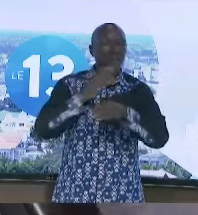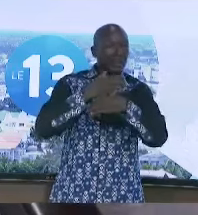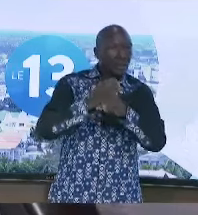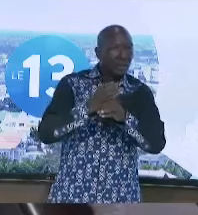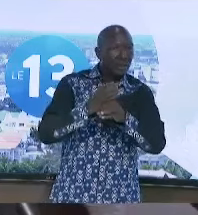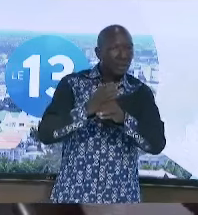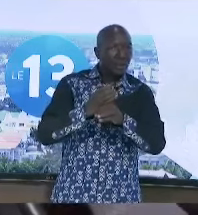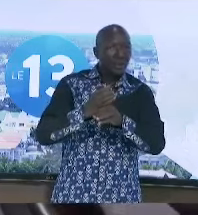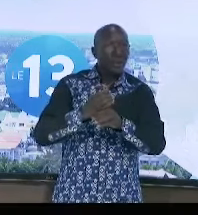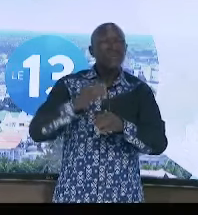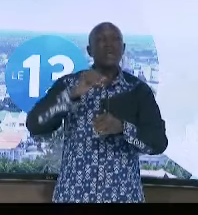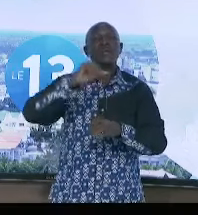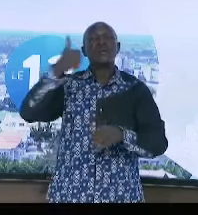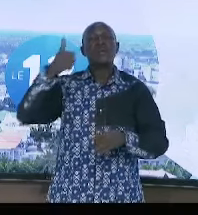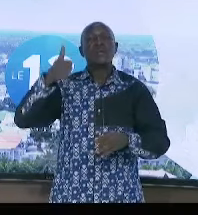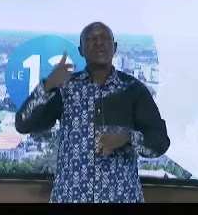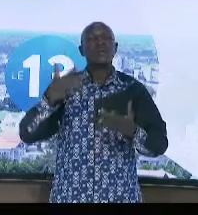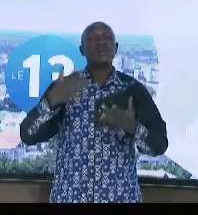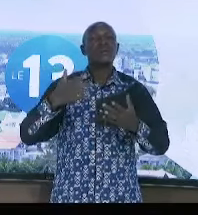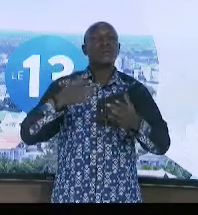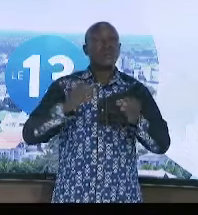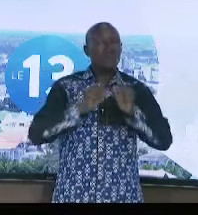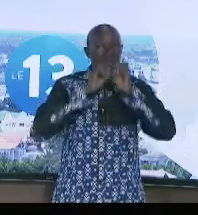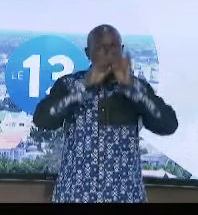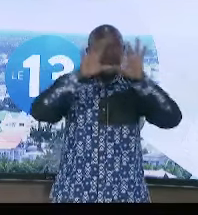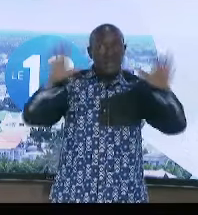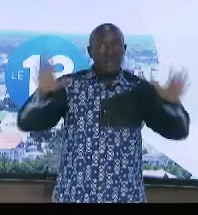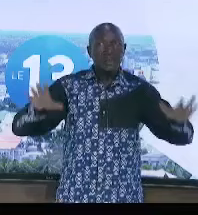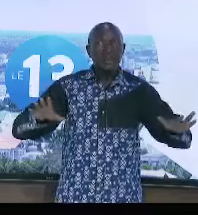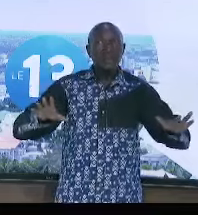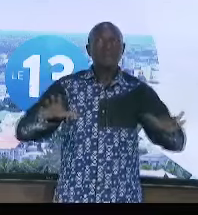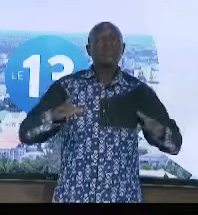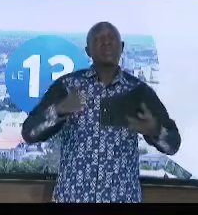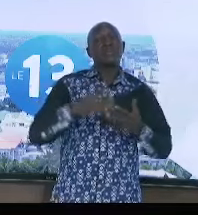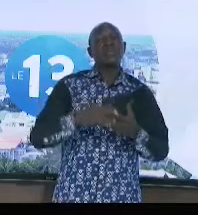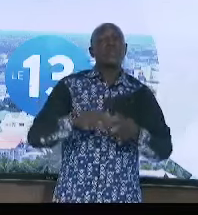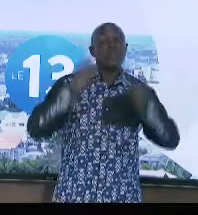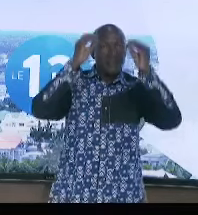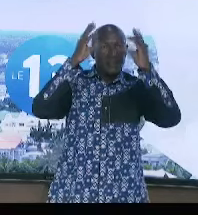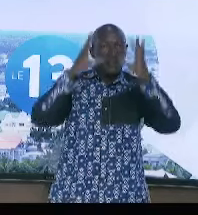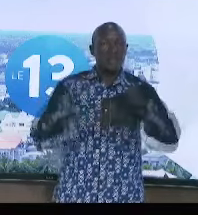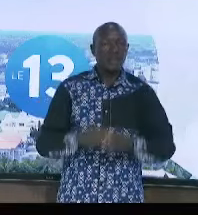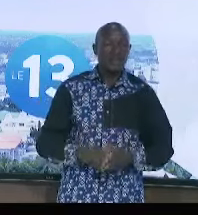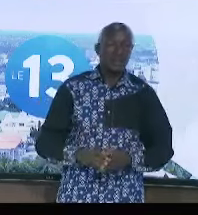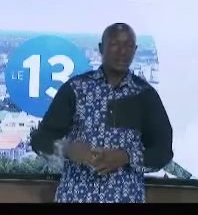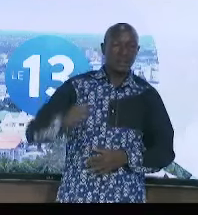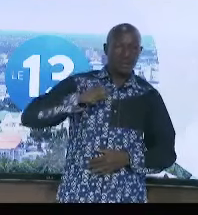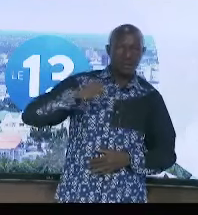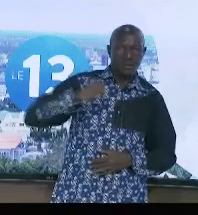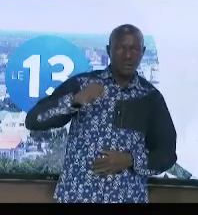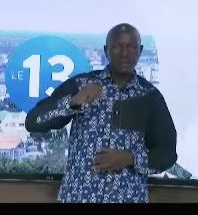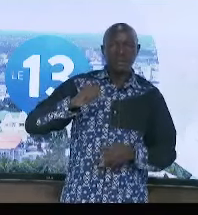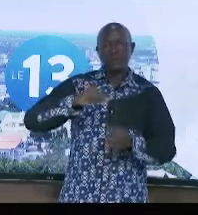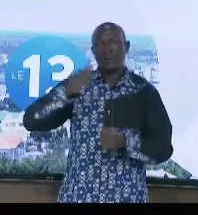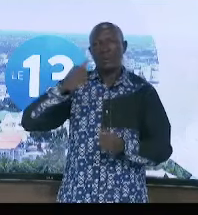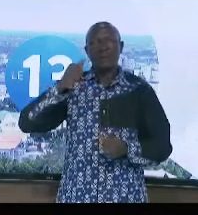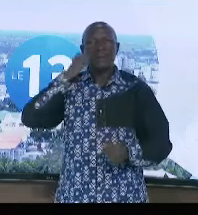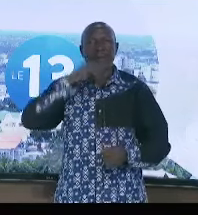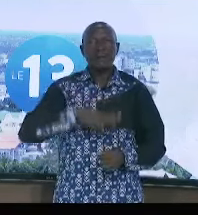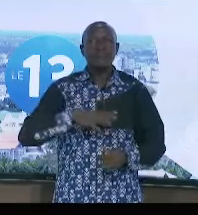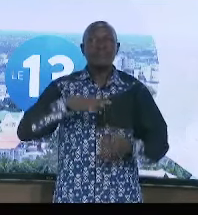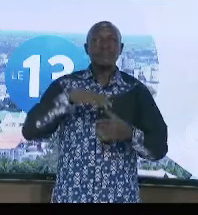chose est de pouvoir diffuser. Loin d'être un film de fiction, Maman enseigne la combativité et l'exemplarité de l'autre moitié du ciel dans la société